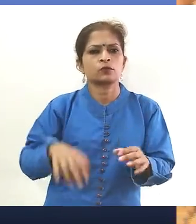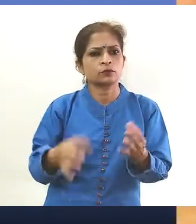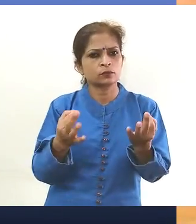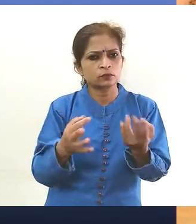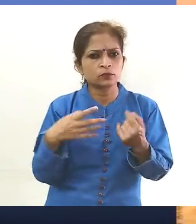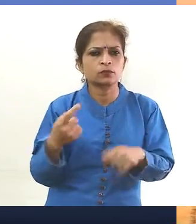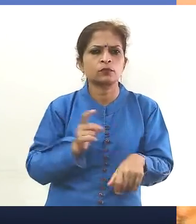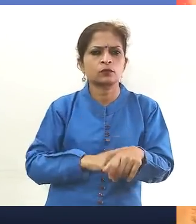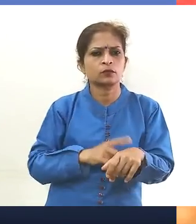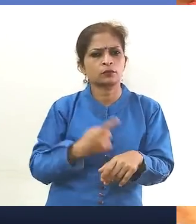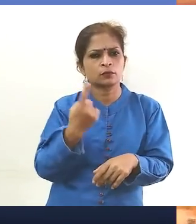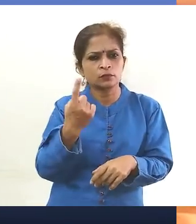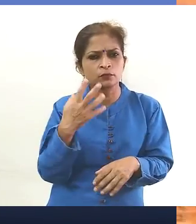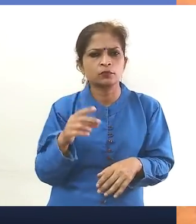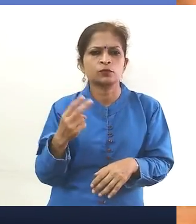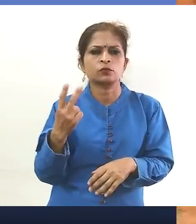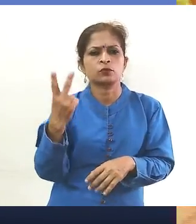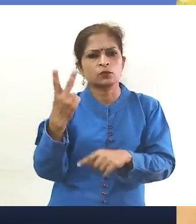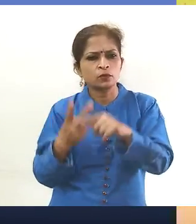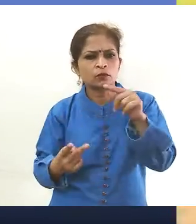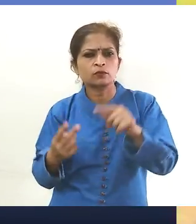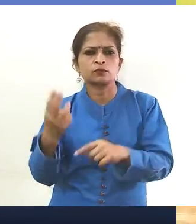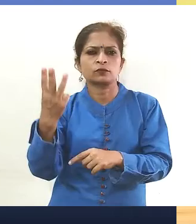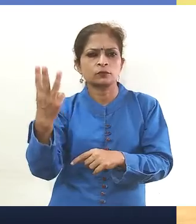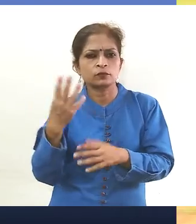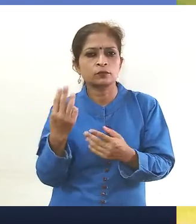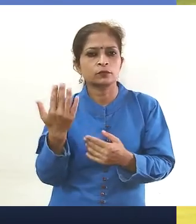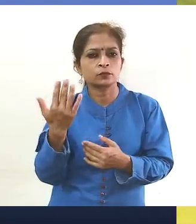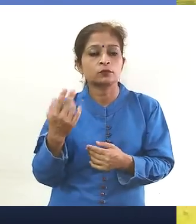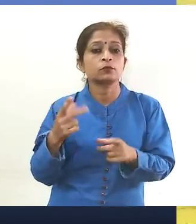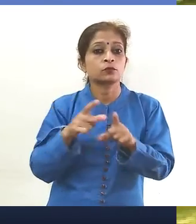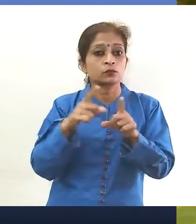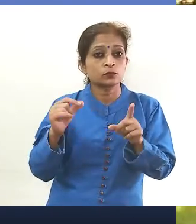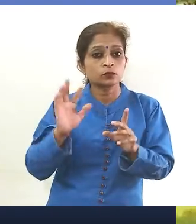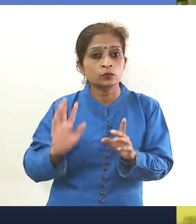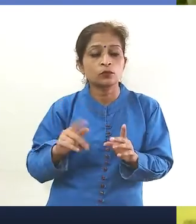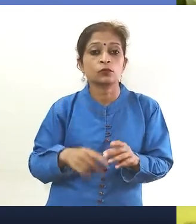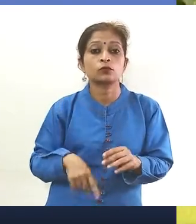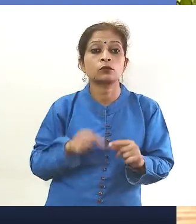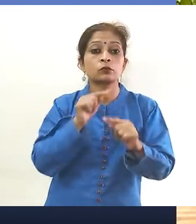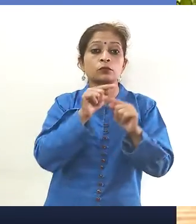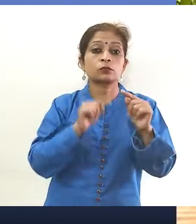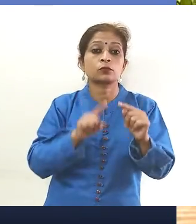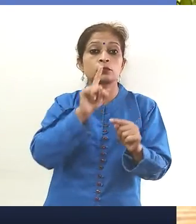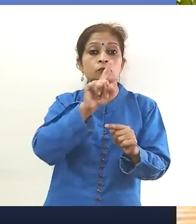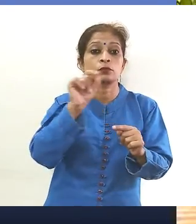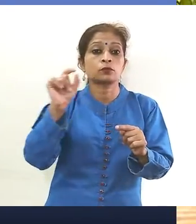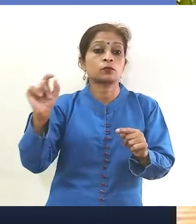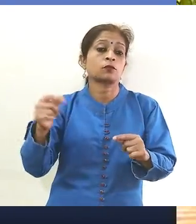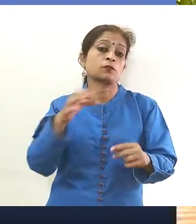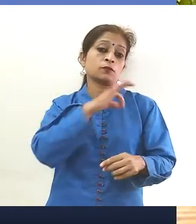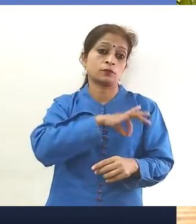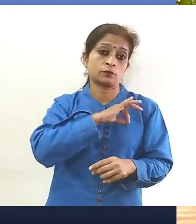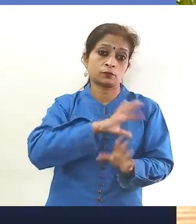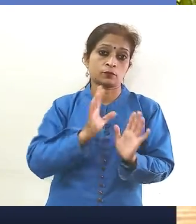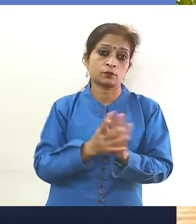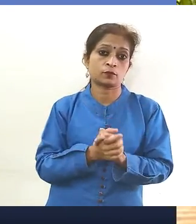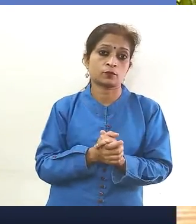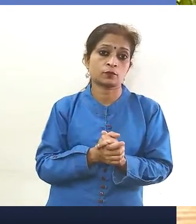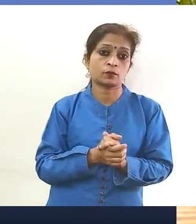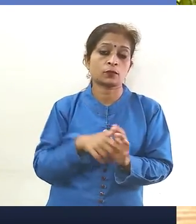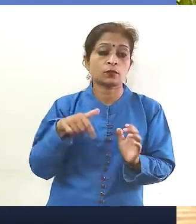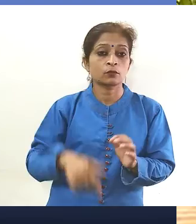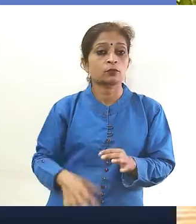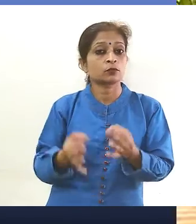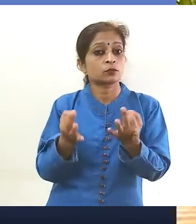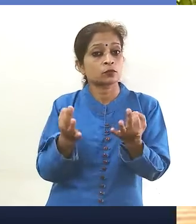के 2-3 बार करके 5 मिनट तक करना, तो 100% लाभ मिलेगा। जो एफिकेसी रेट है वो जबरदस्त